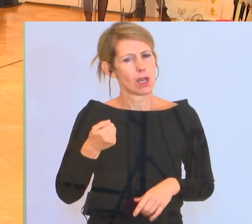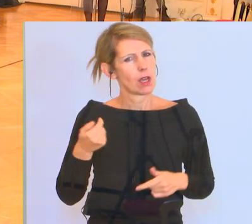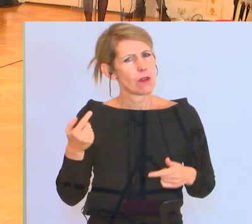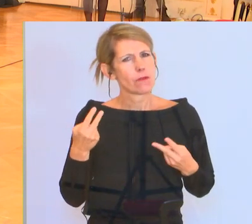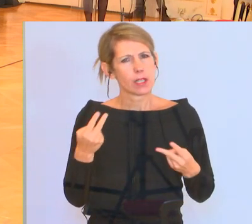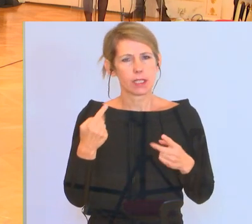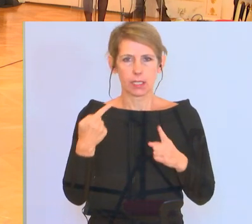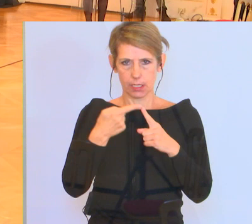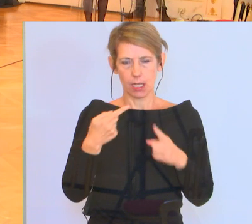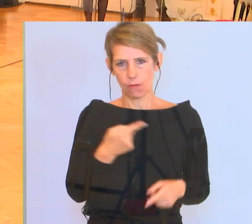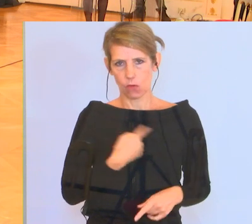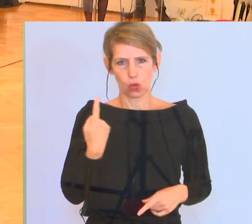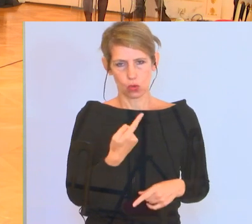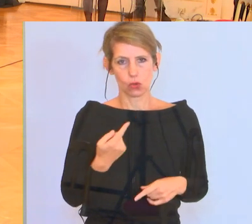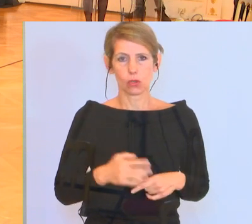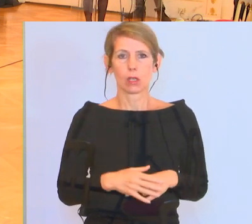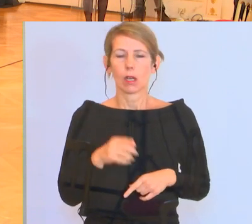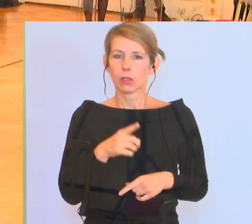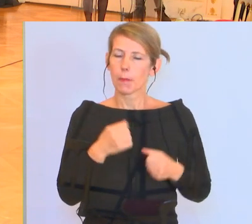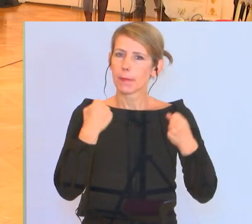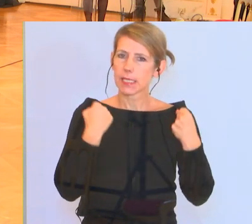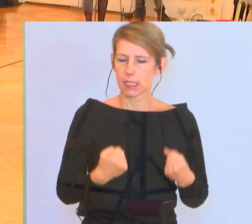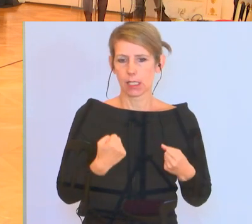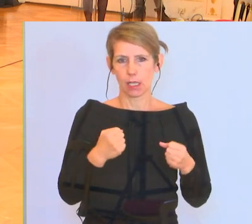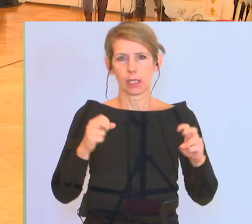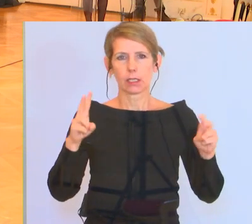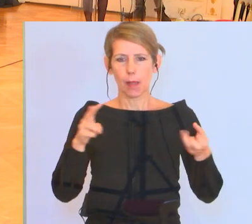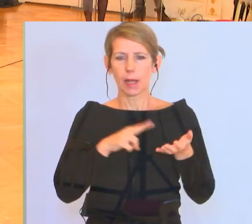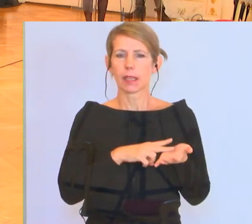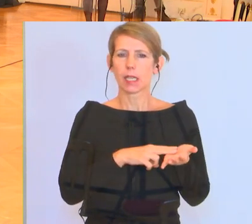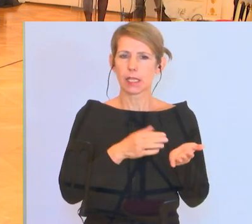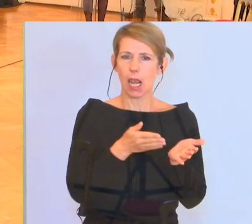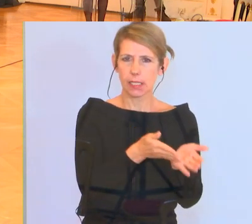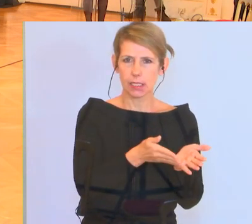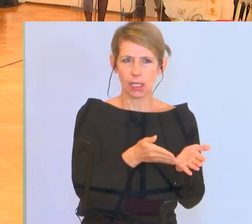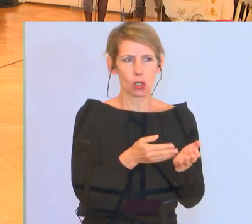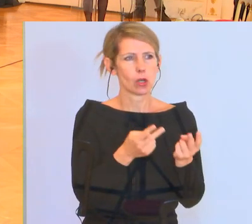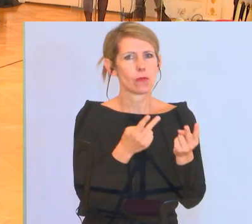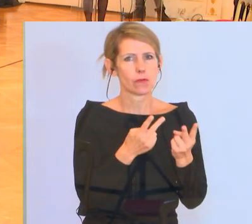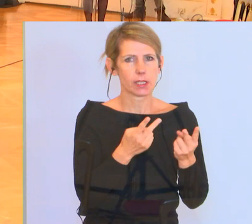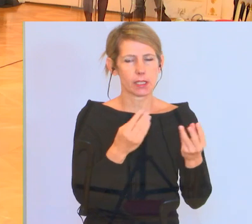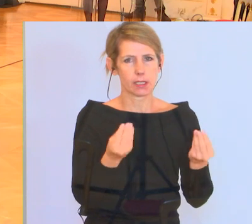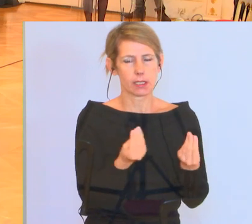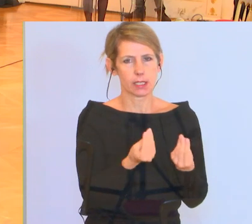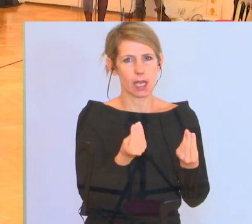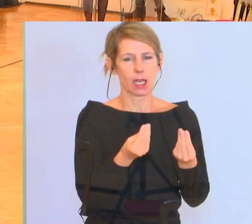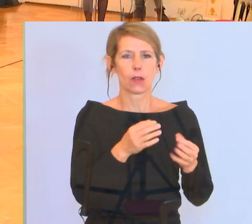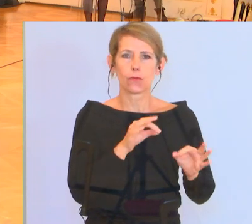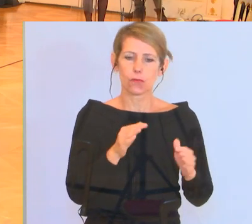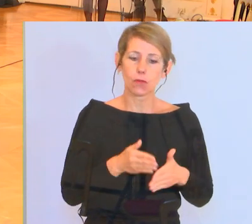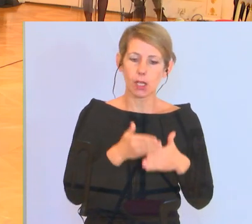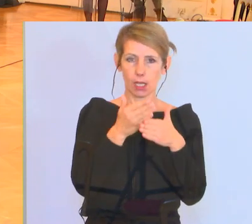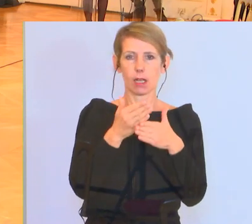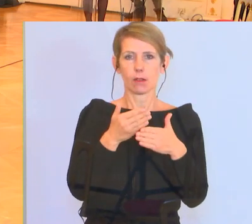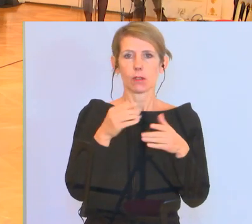sein. Und ich bin davon überzeugt, dass die Digitalisierung einer der wichtigsten Hebel ist dafür, die uns helfen,